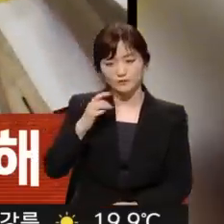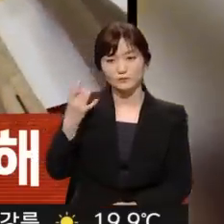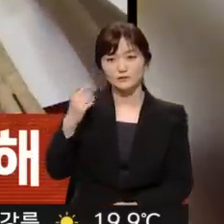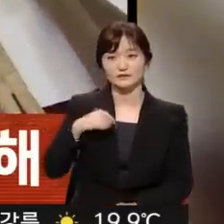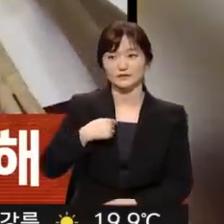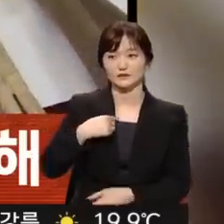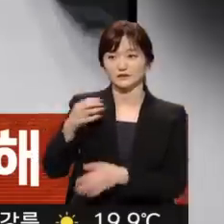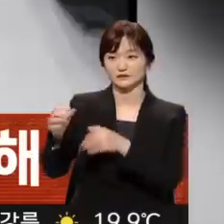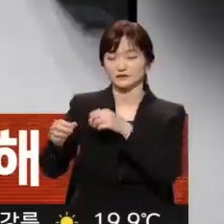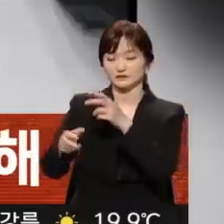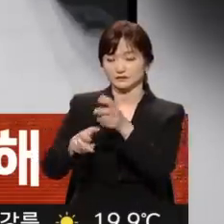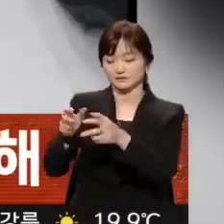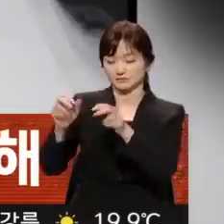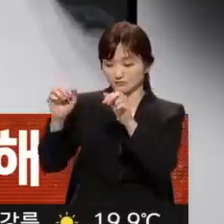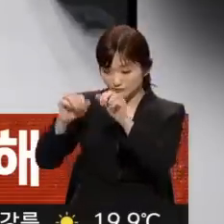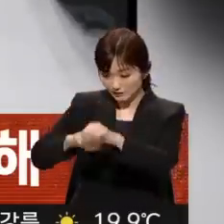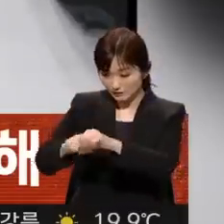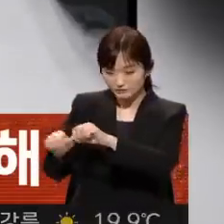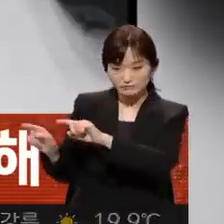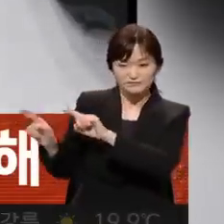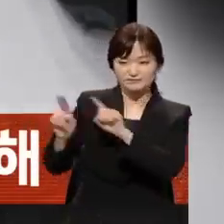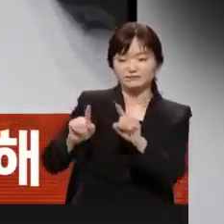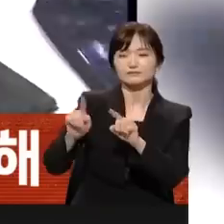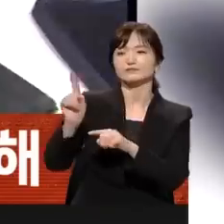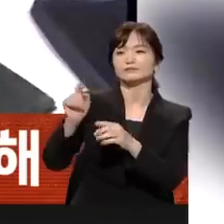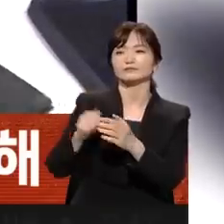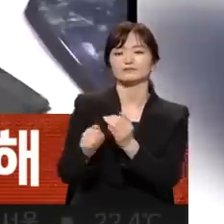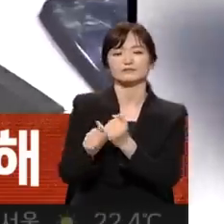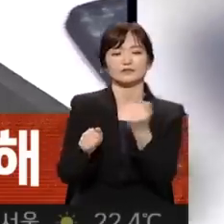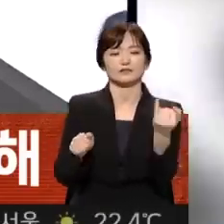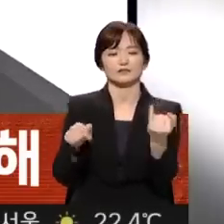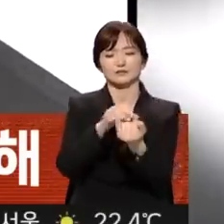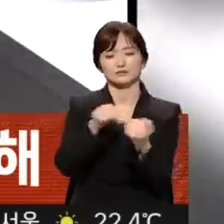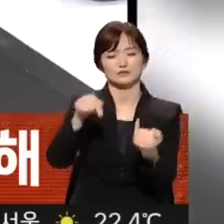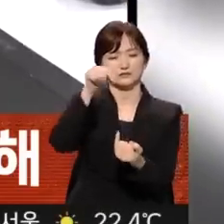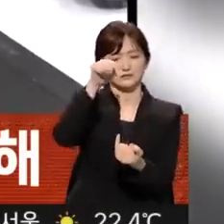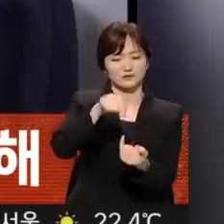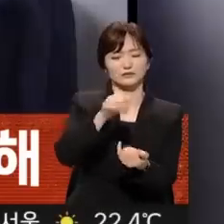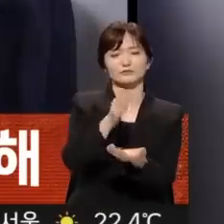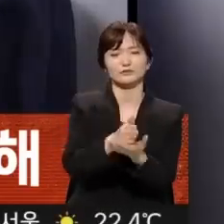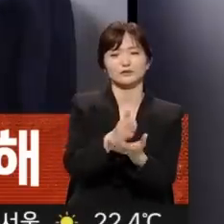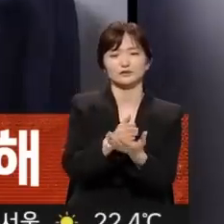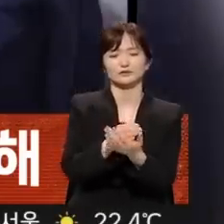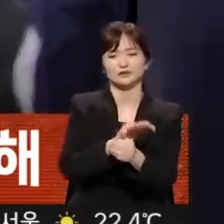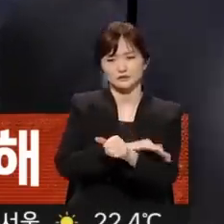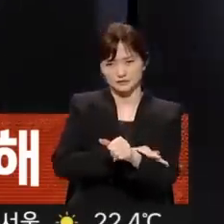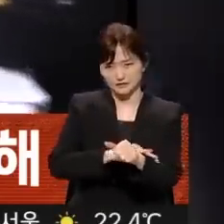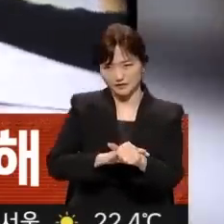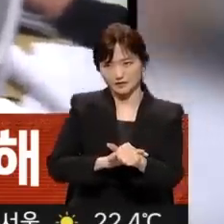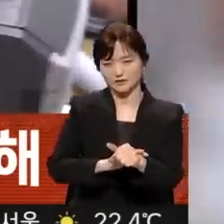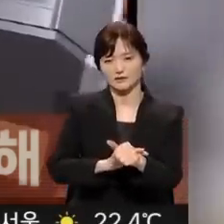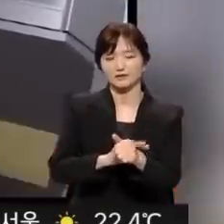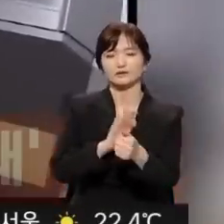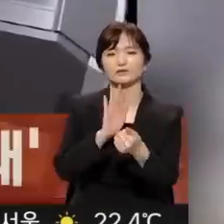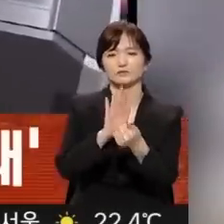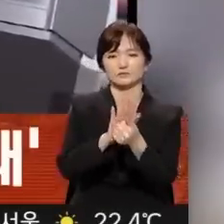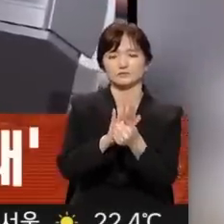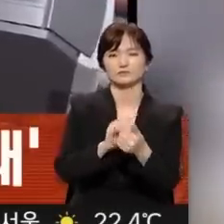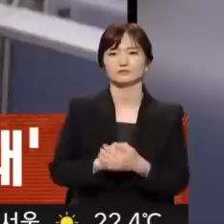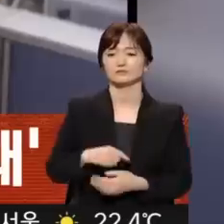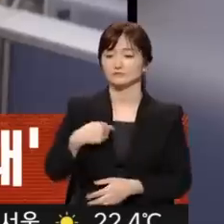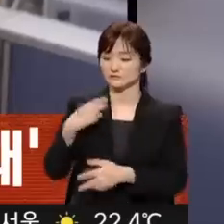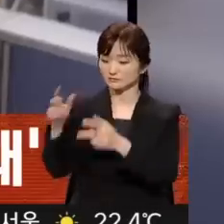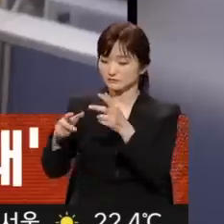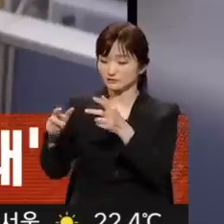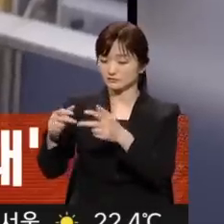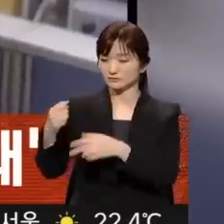갖다가 다시 살려내면 사실은 저렇게 청부 살인을 할 것이 아니라 업어줘야 되고요. 자기가 이 사업에 재능이